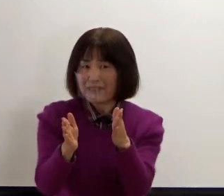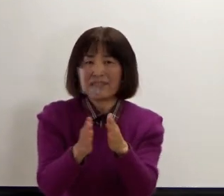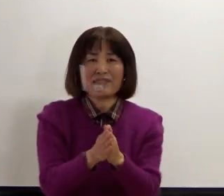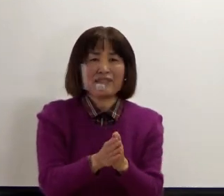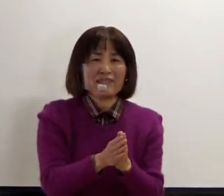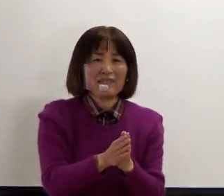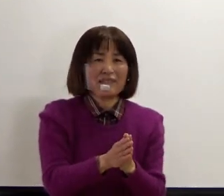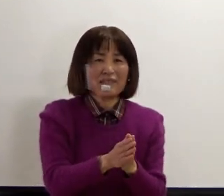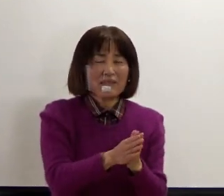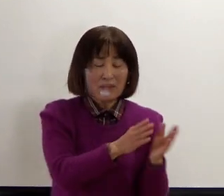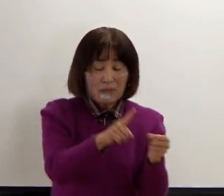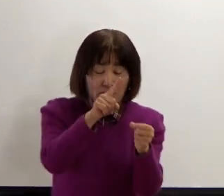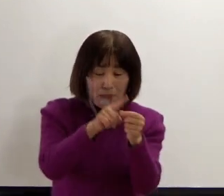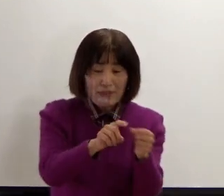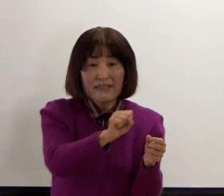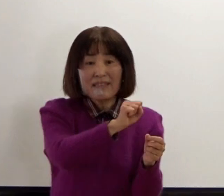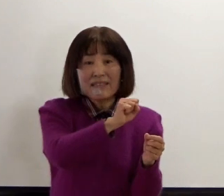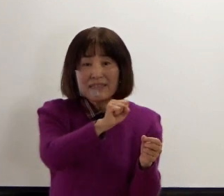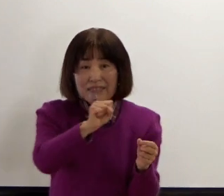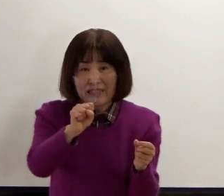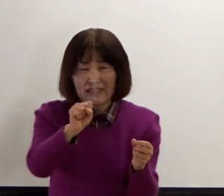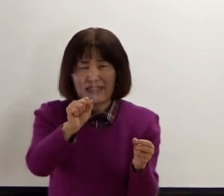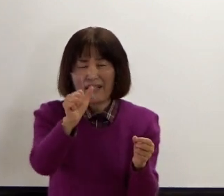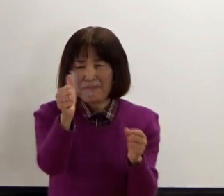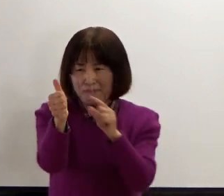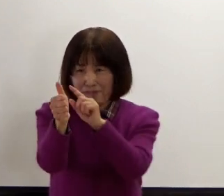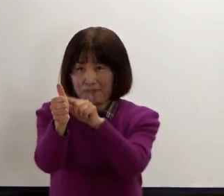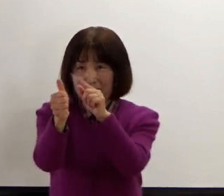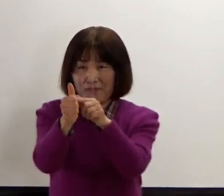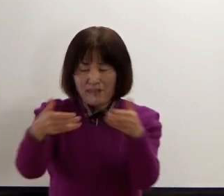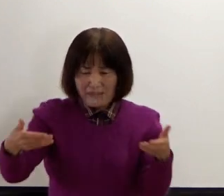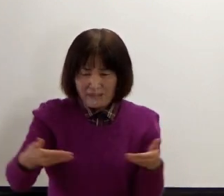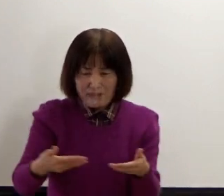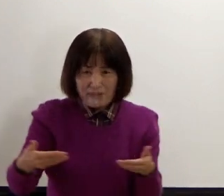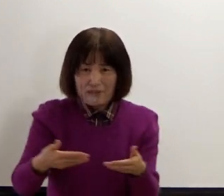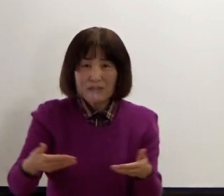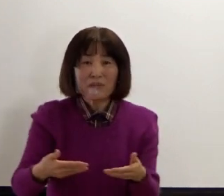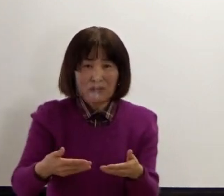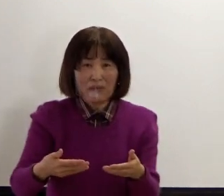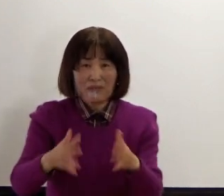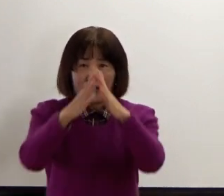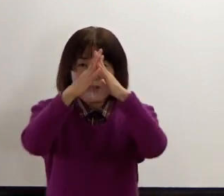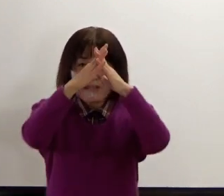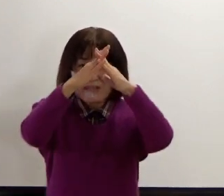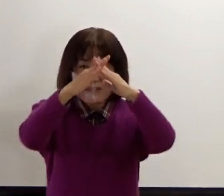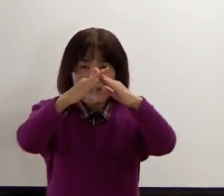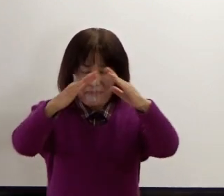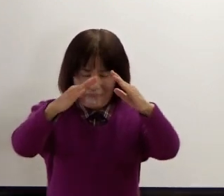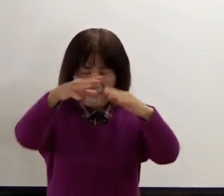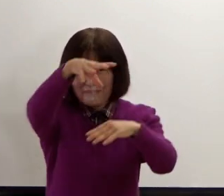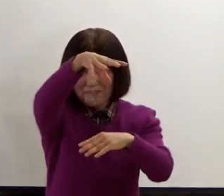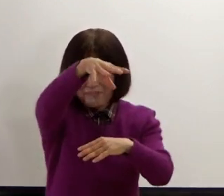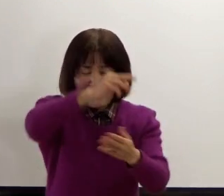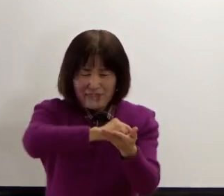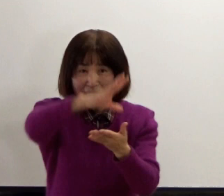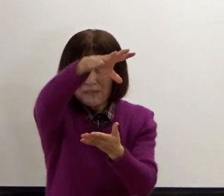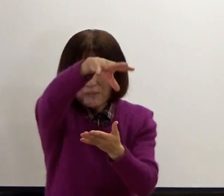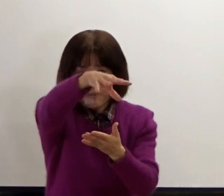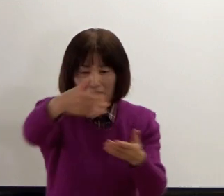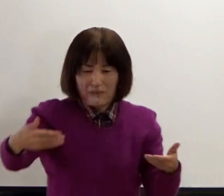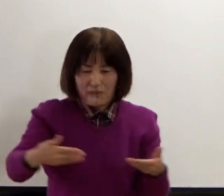て聖女で勤めをさせてですよ、ね、でそこで天使を送ってザカリア